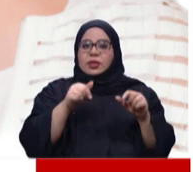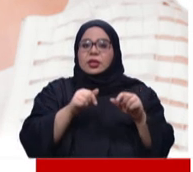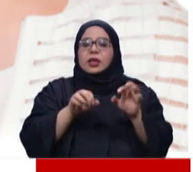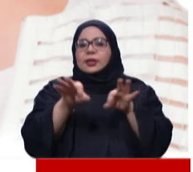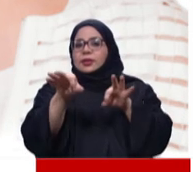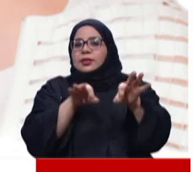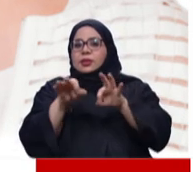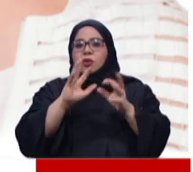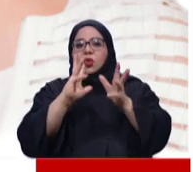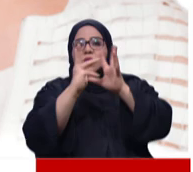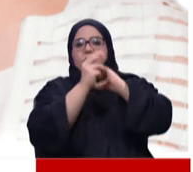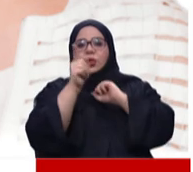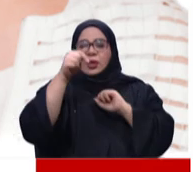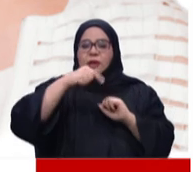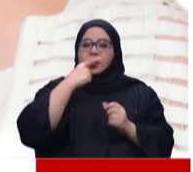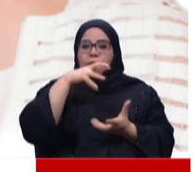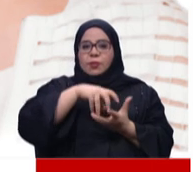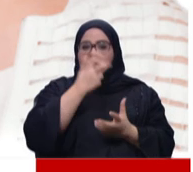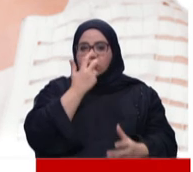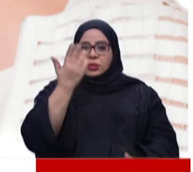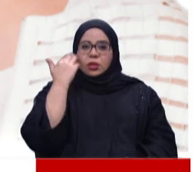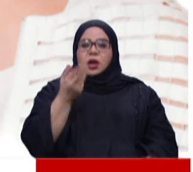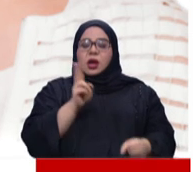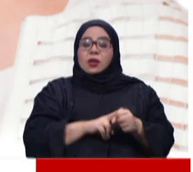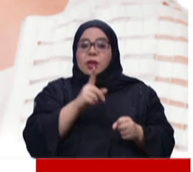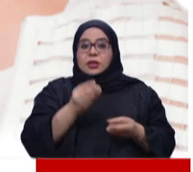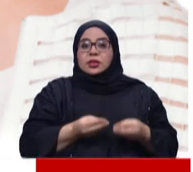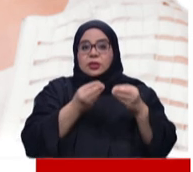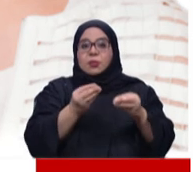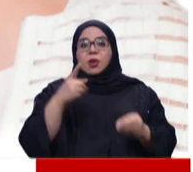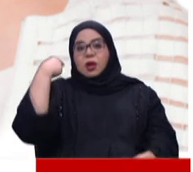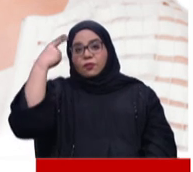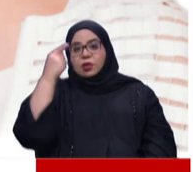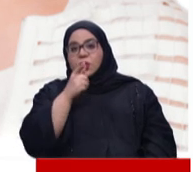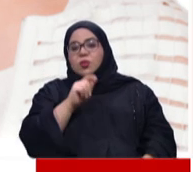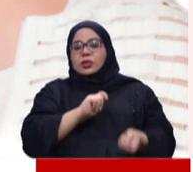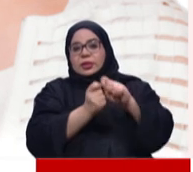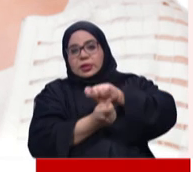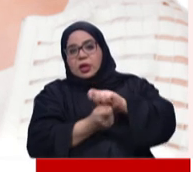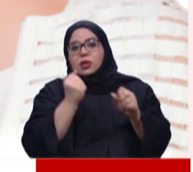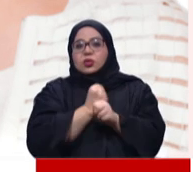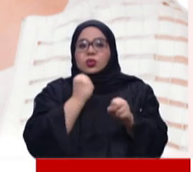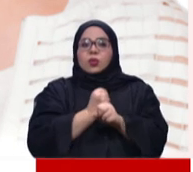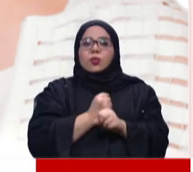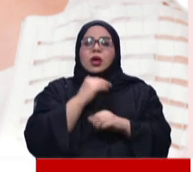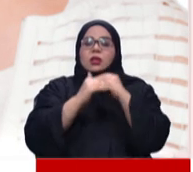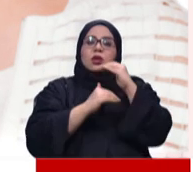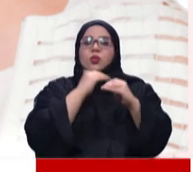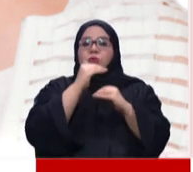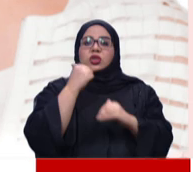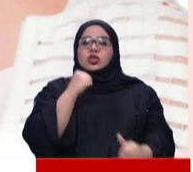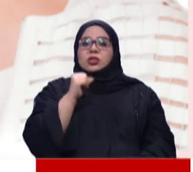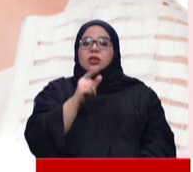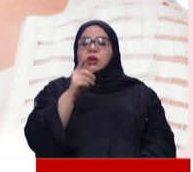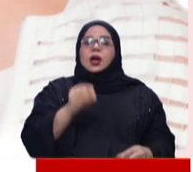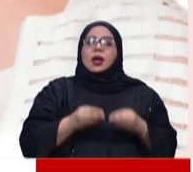عمارة مدينة المحرق التقليدية، ويقدم لزواره فكرة حول جهود التطوير الحضري التي